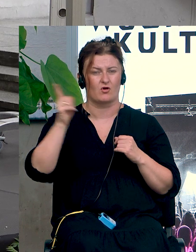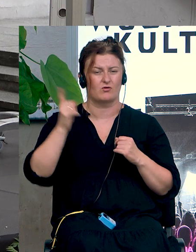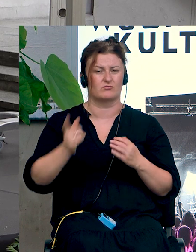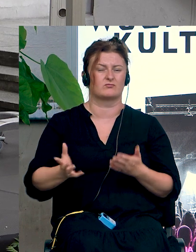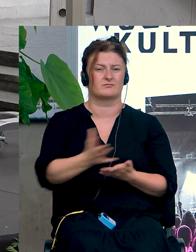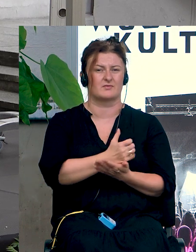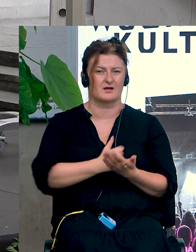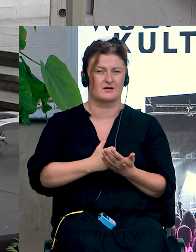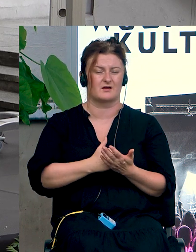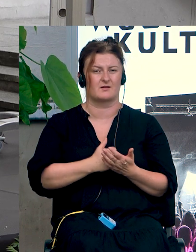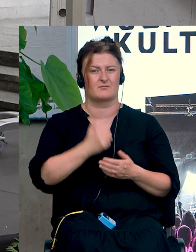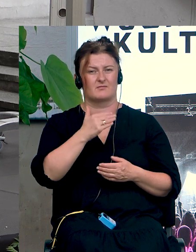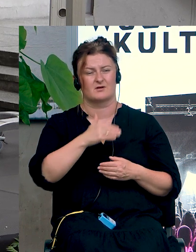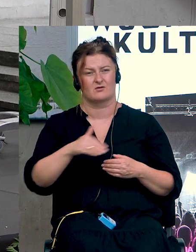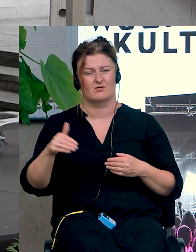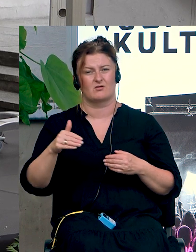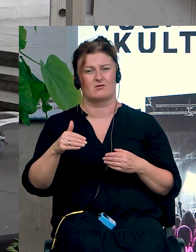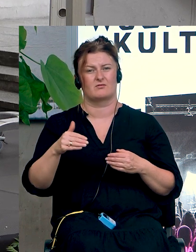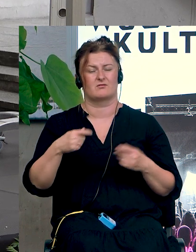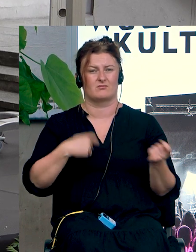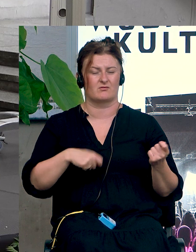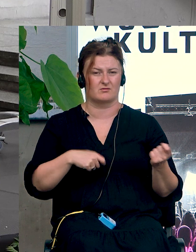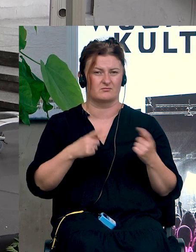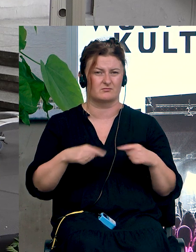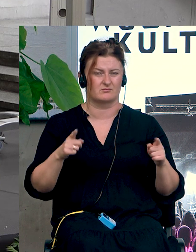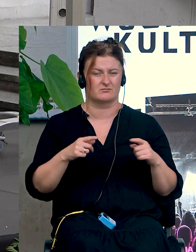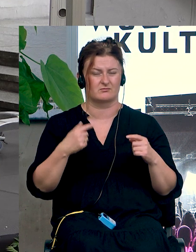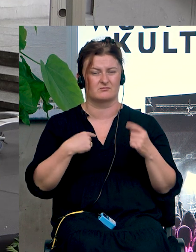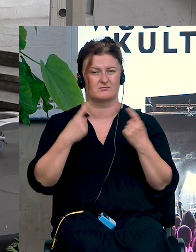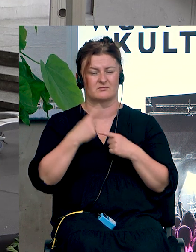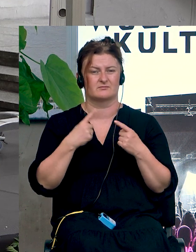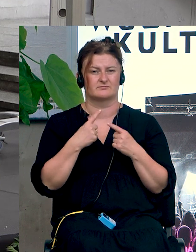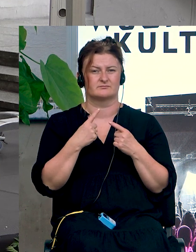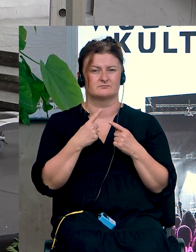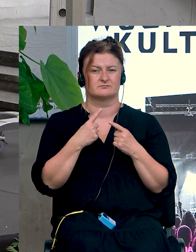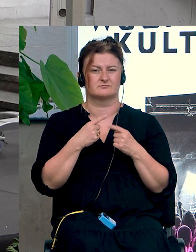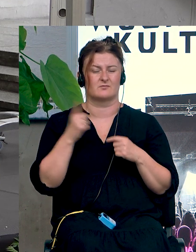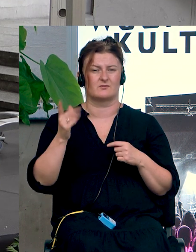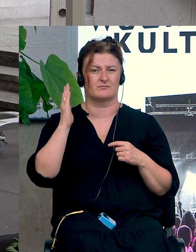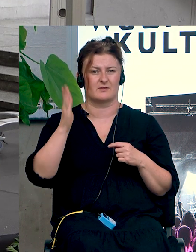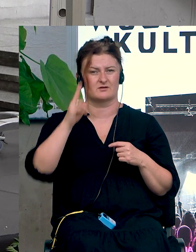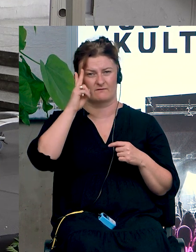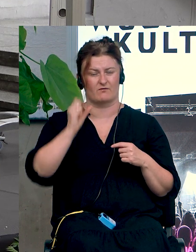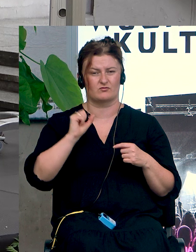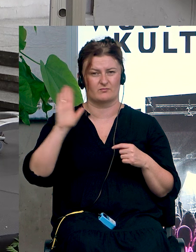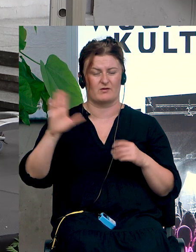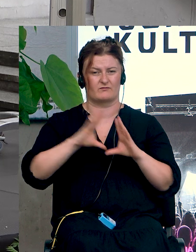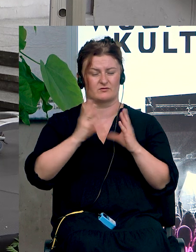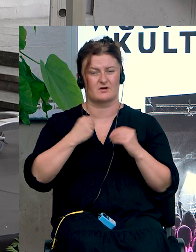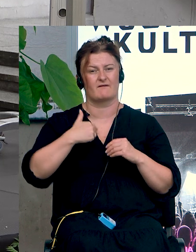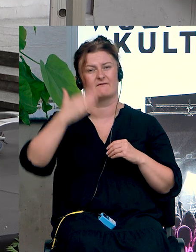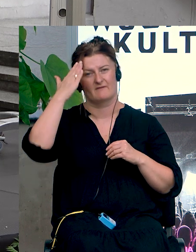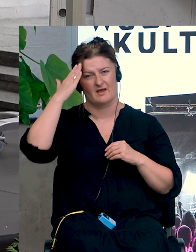miliony grając z sobakami i robiąc koncerty, wydaje się, że on będzie w tym wojsku miał wszystko, ale wiem od